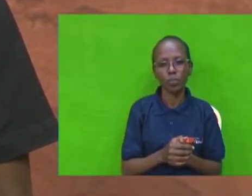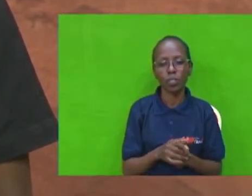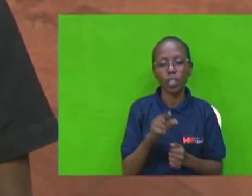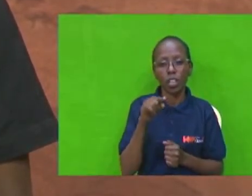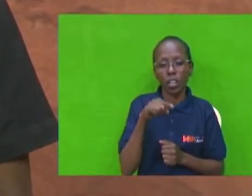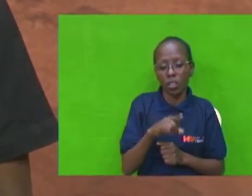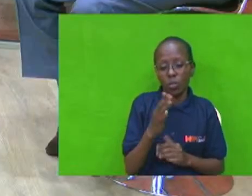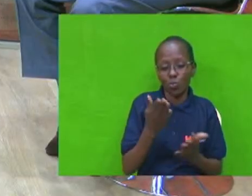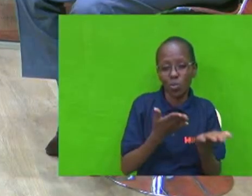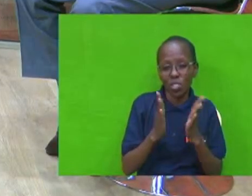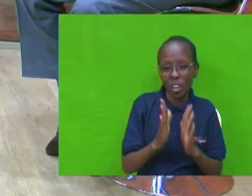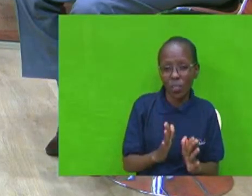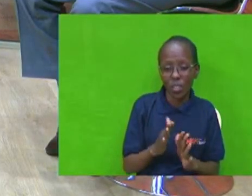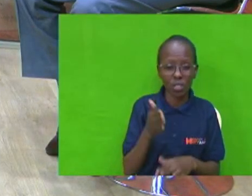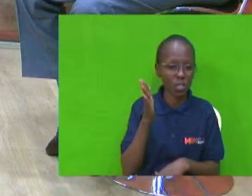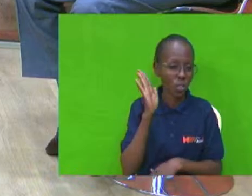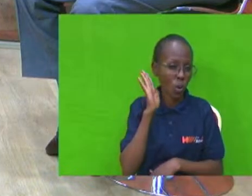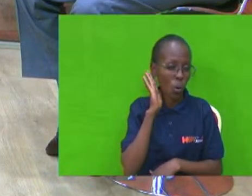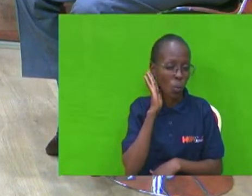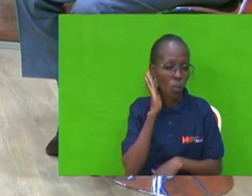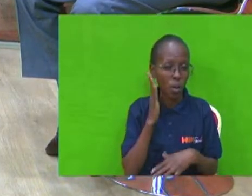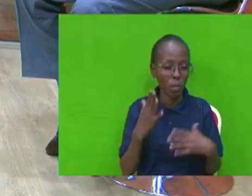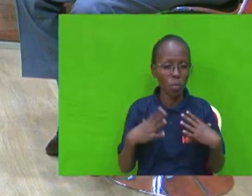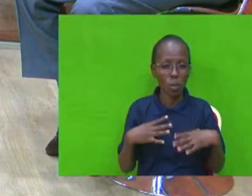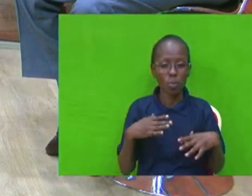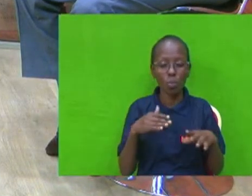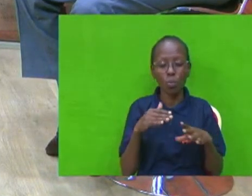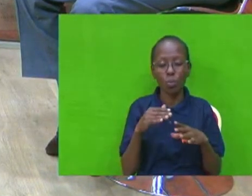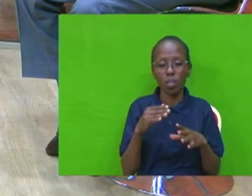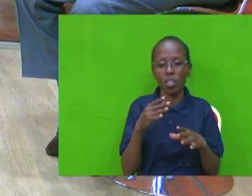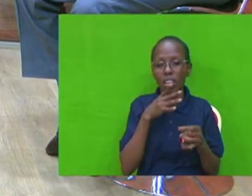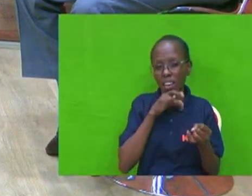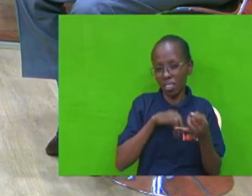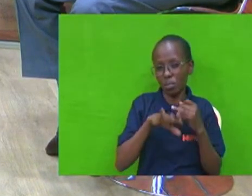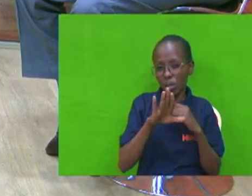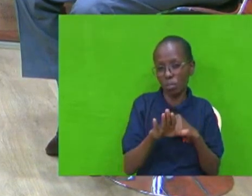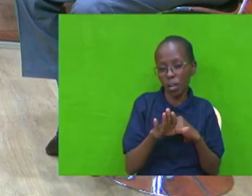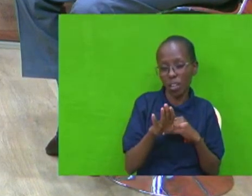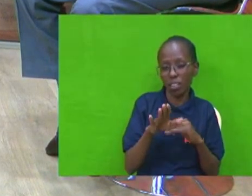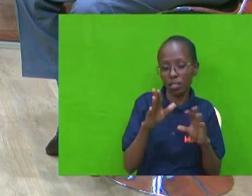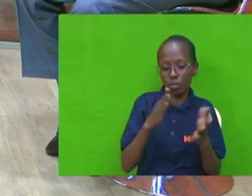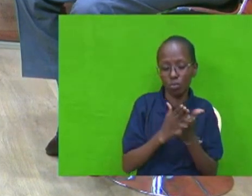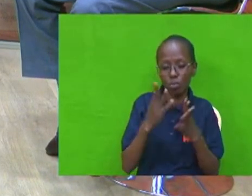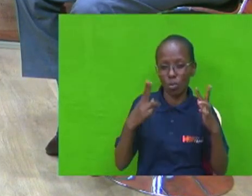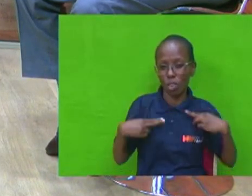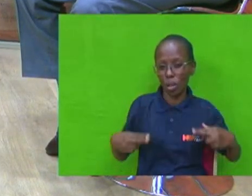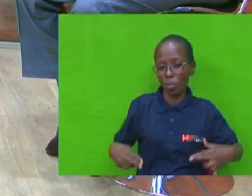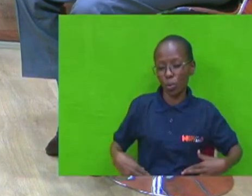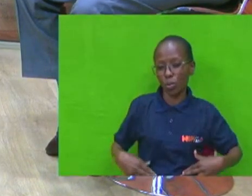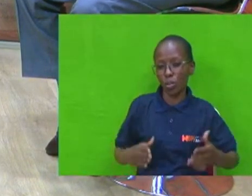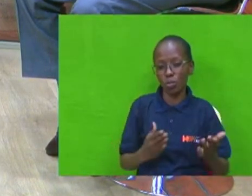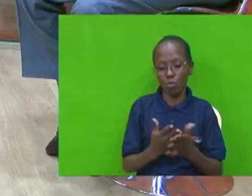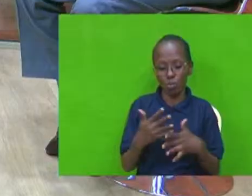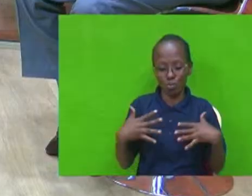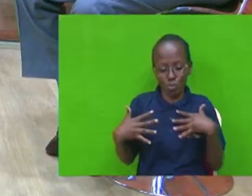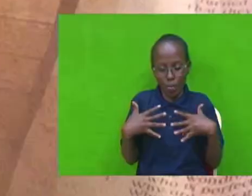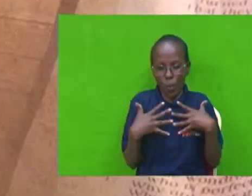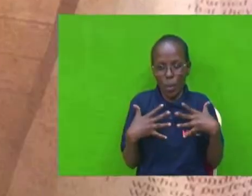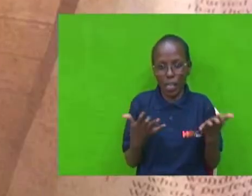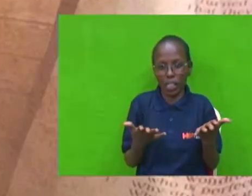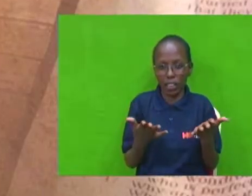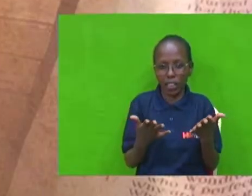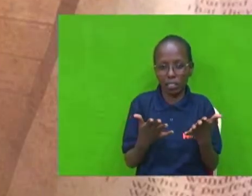watumwa, watiini wao walio bwana zenu kwa jinsi ya mwili, kwa hofu na kutetemeka,